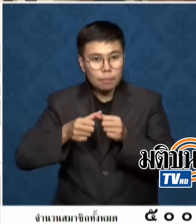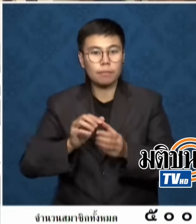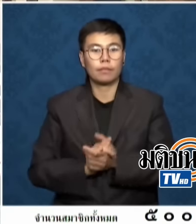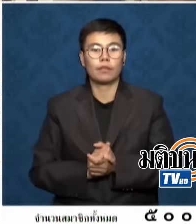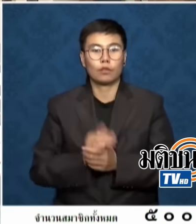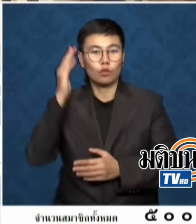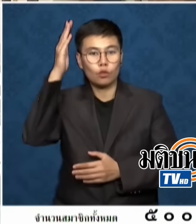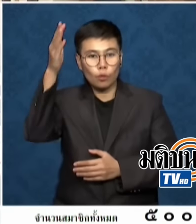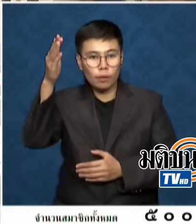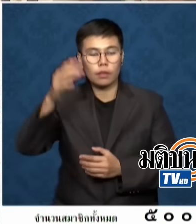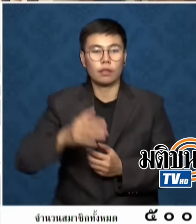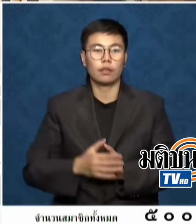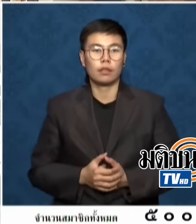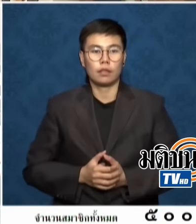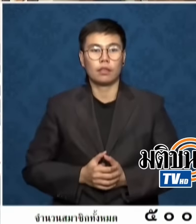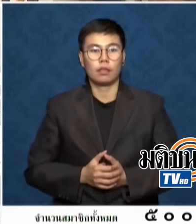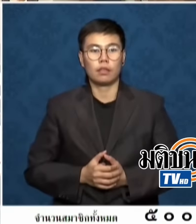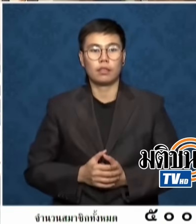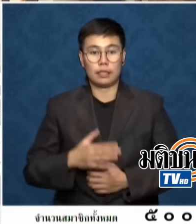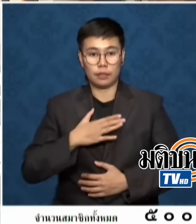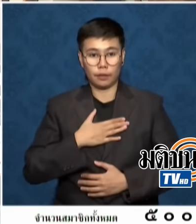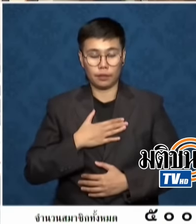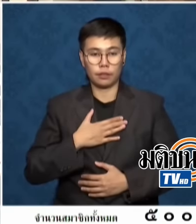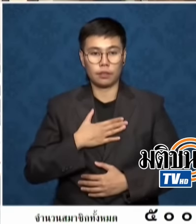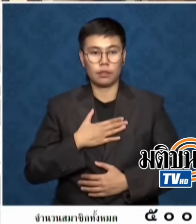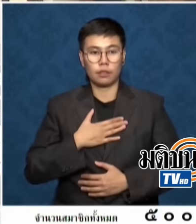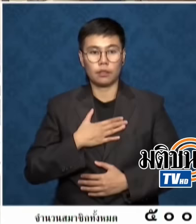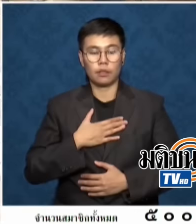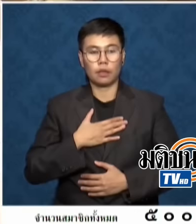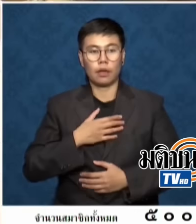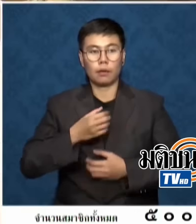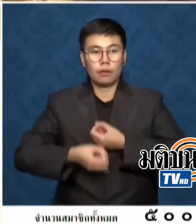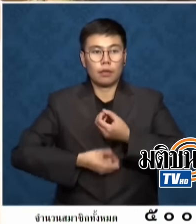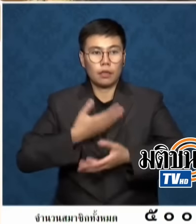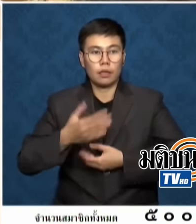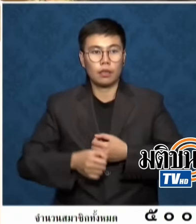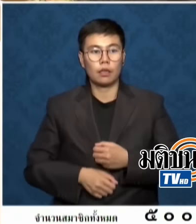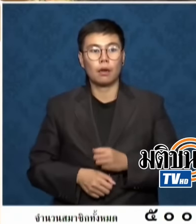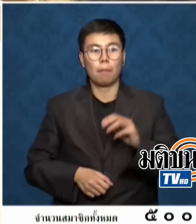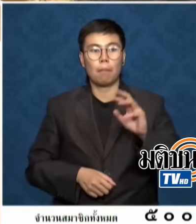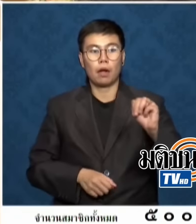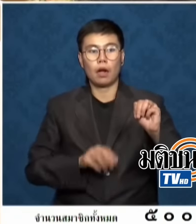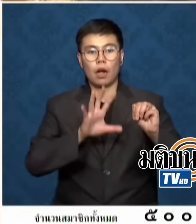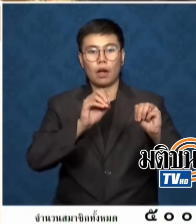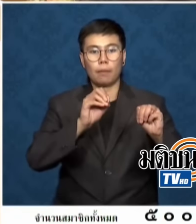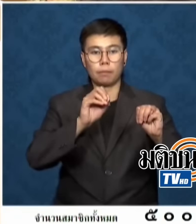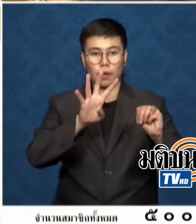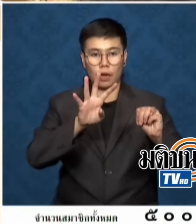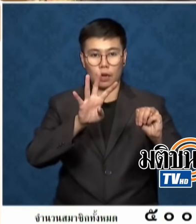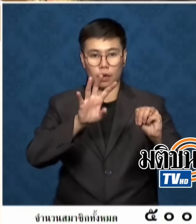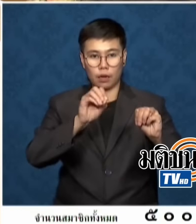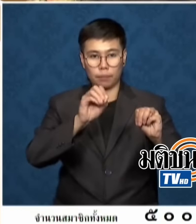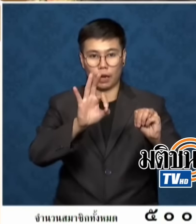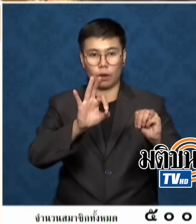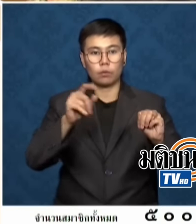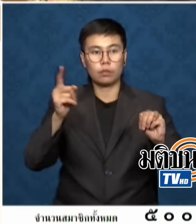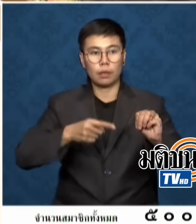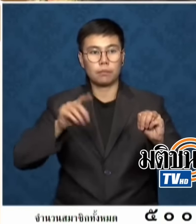ต่อไปนี้นะคะดิฉันขอสงวนในมาตราที่59ทับ4เนื่องด้ว